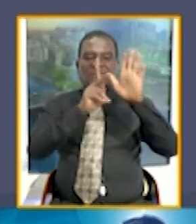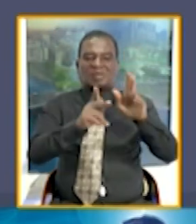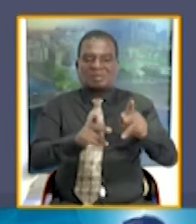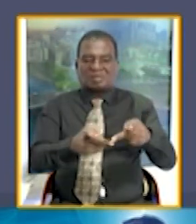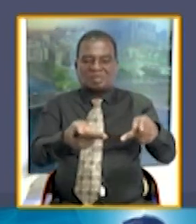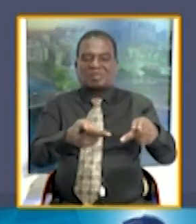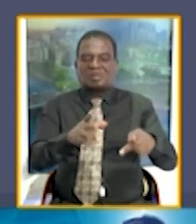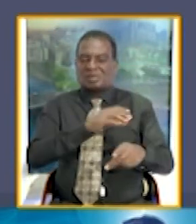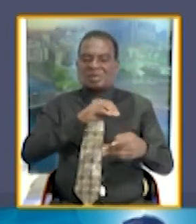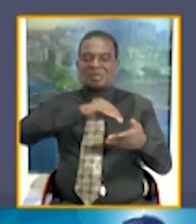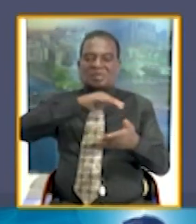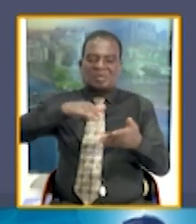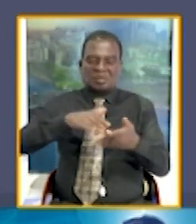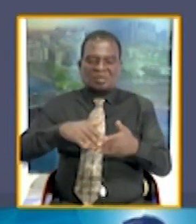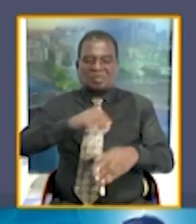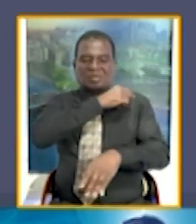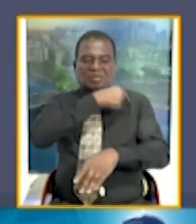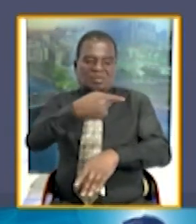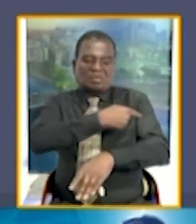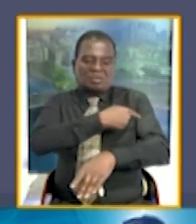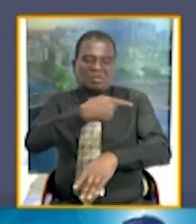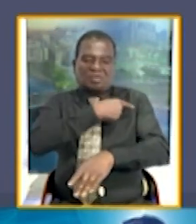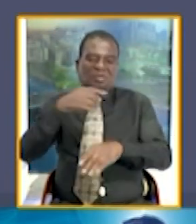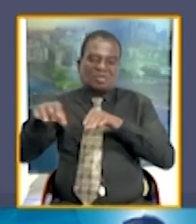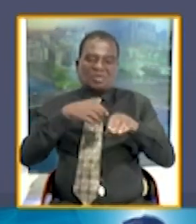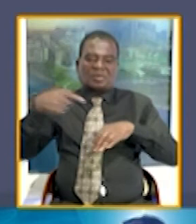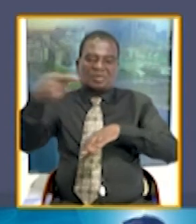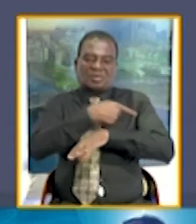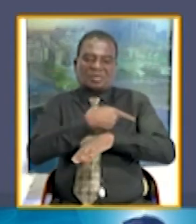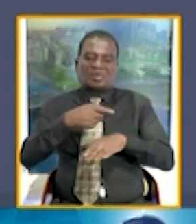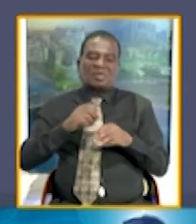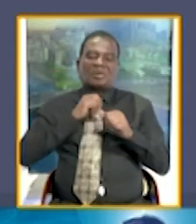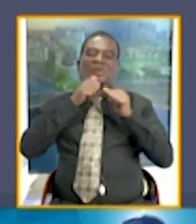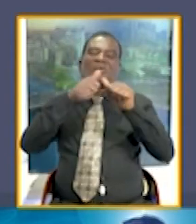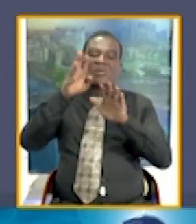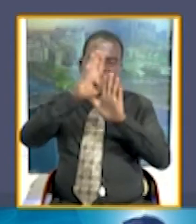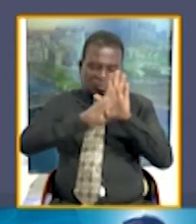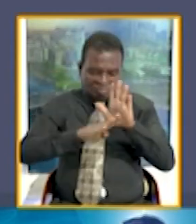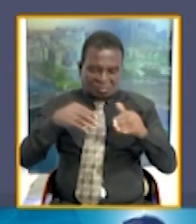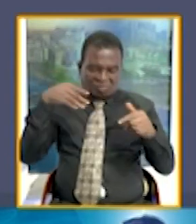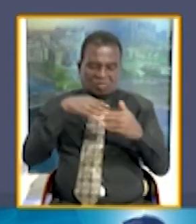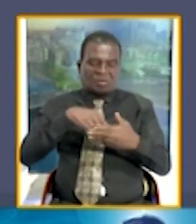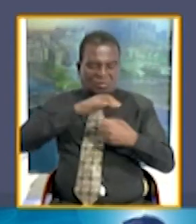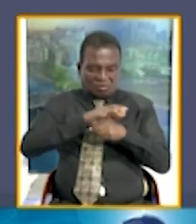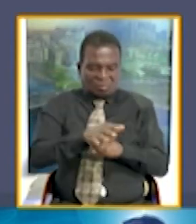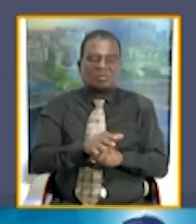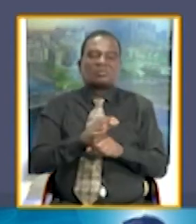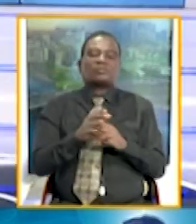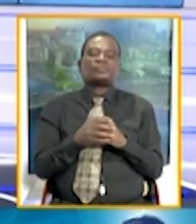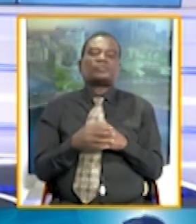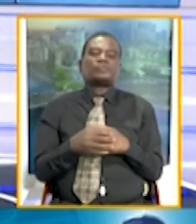centre de vaccination au parc des sports de Trècheville pour se faire vacciner gratuitement contre la COVID-19.